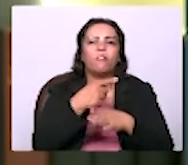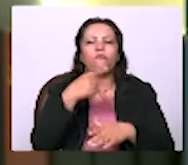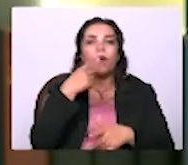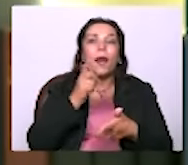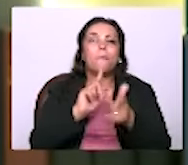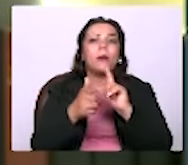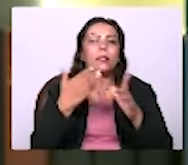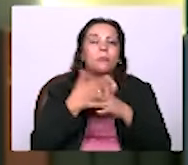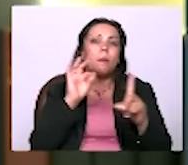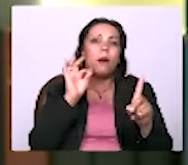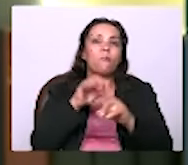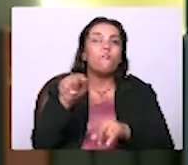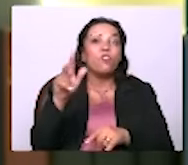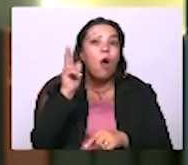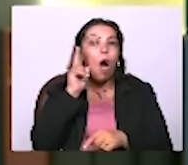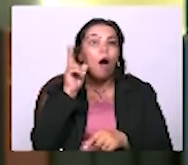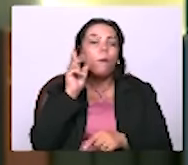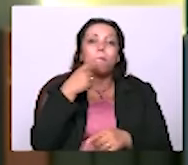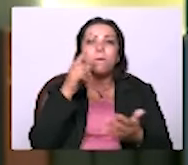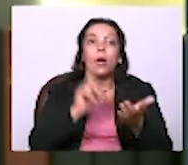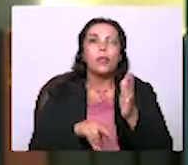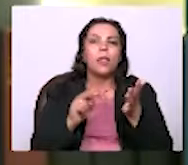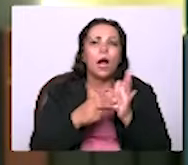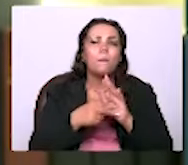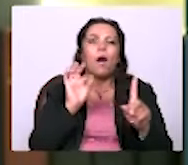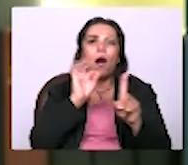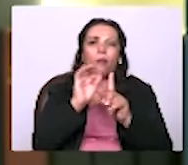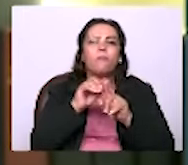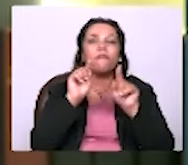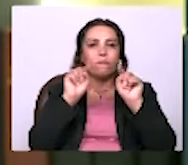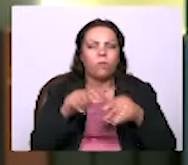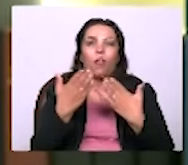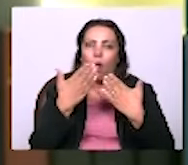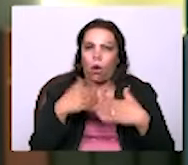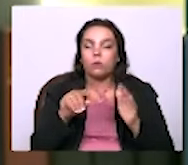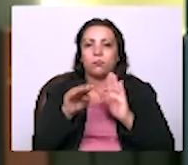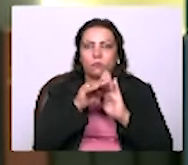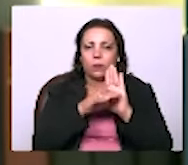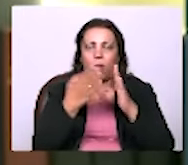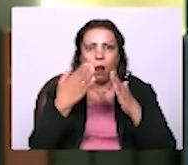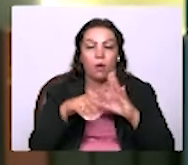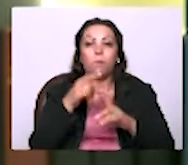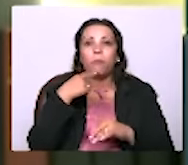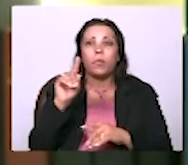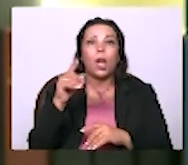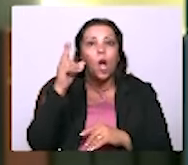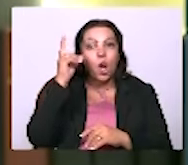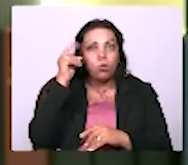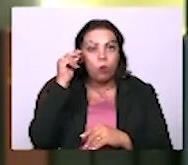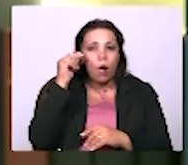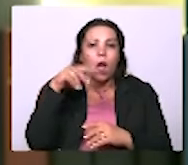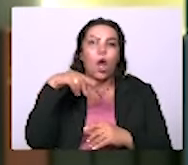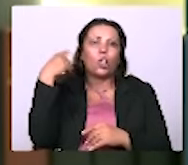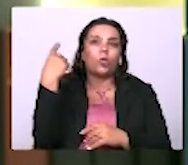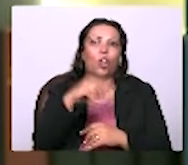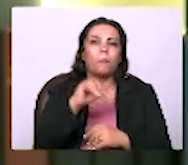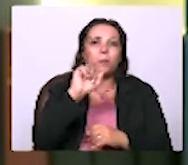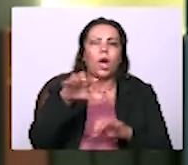الاهداف وفي اخبار ان انه بالفعل اتحددت بعض الاهداف وان اسرائيل ستوجه ضربه الى